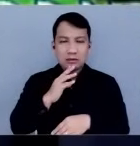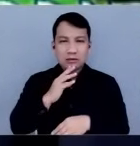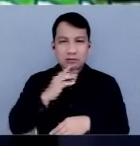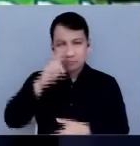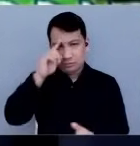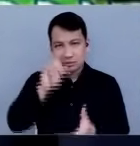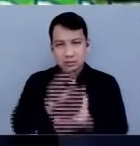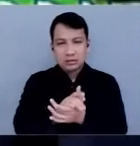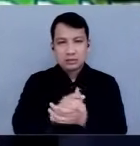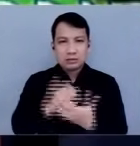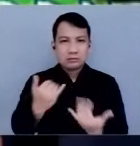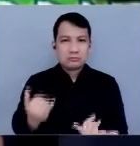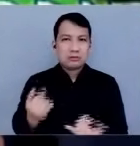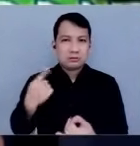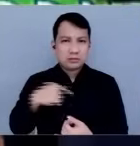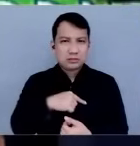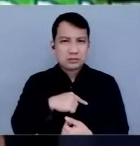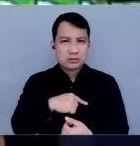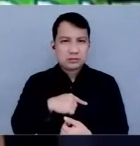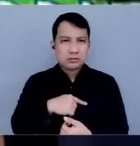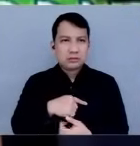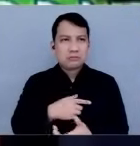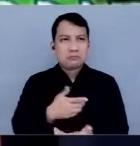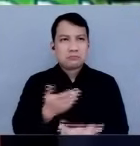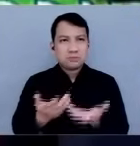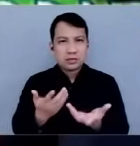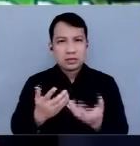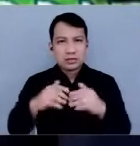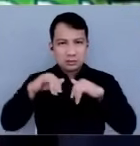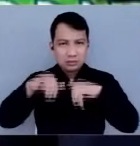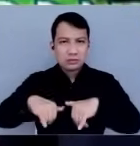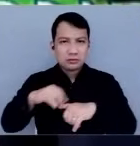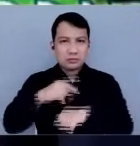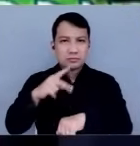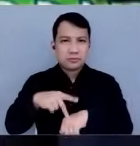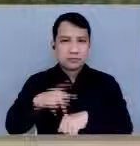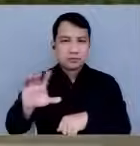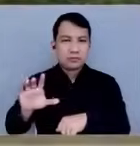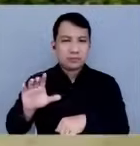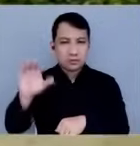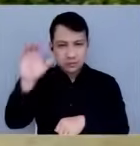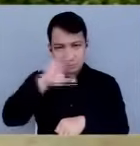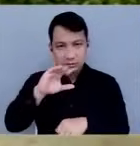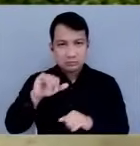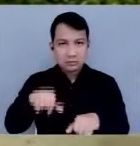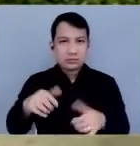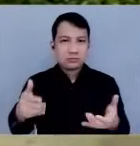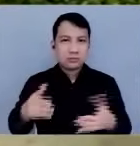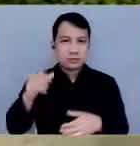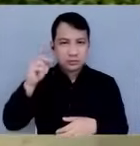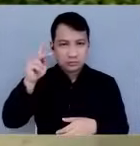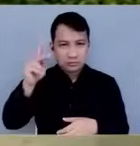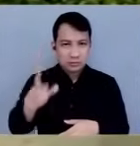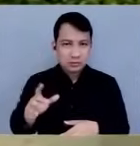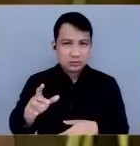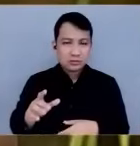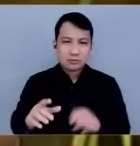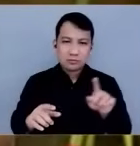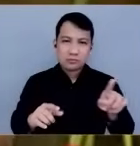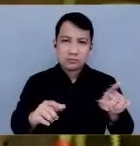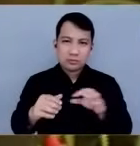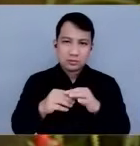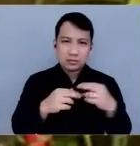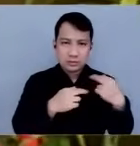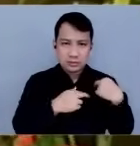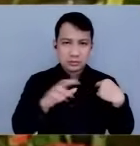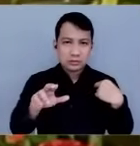na there are indication at na nandito pa naman po yung mga hinahanap natin. Inaalam din kung may pananagutan si dating